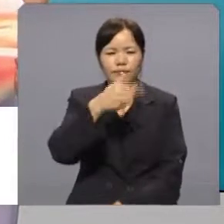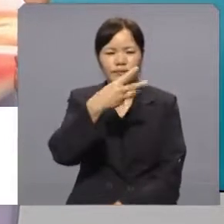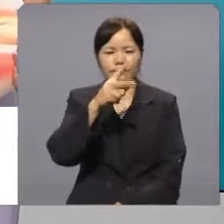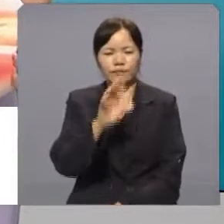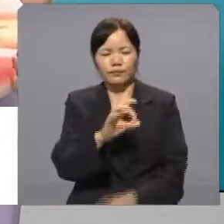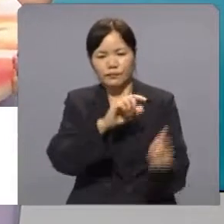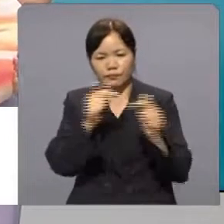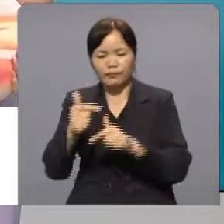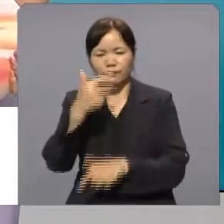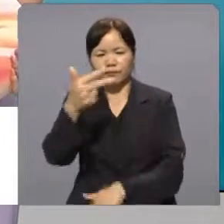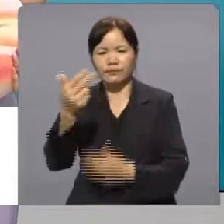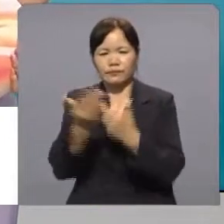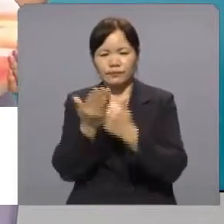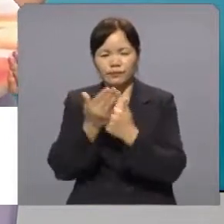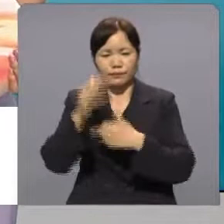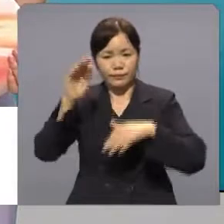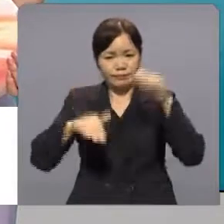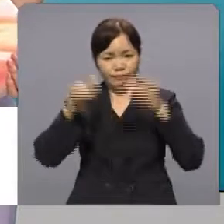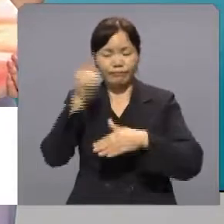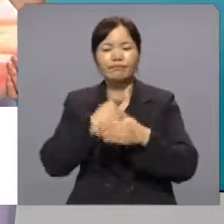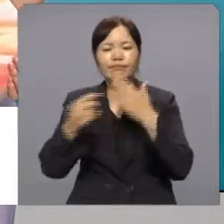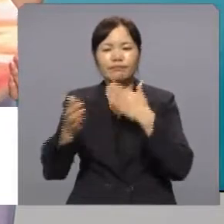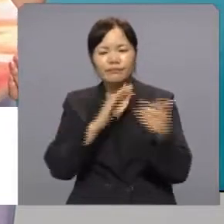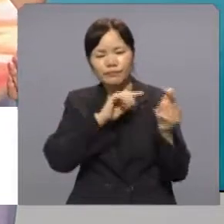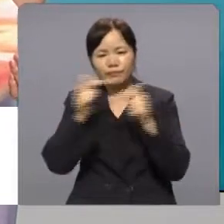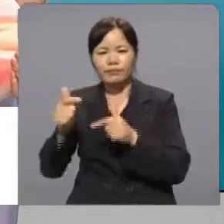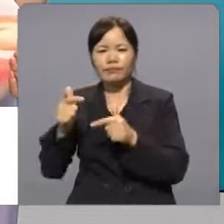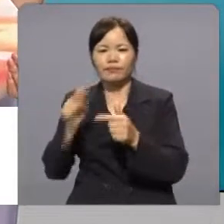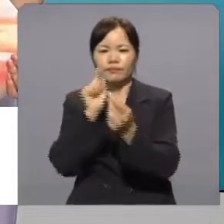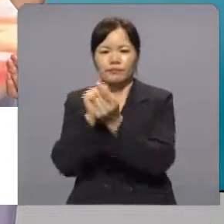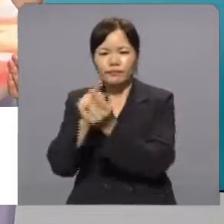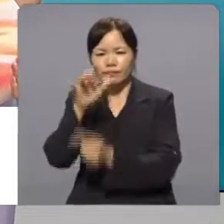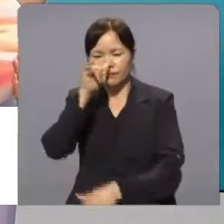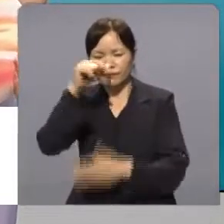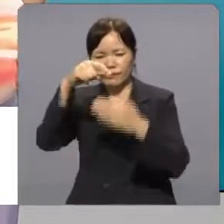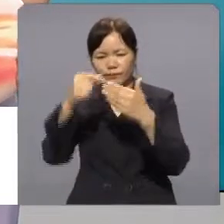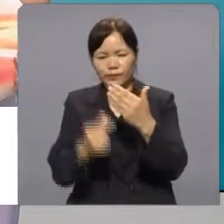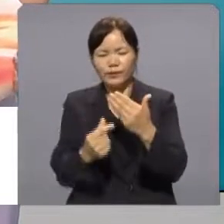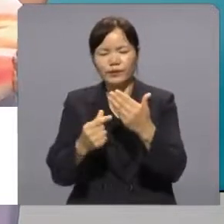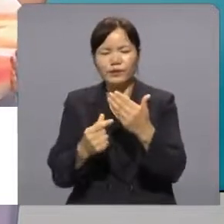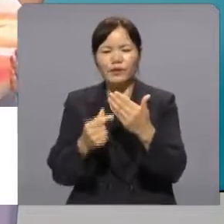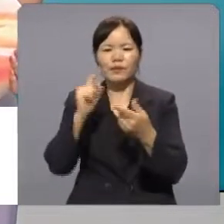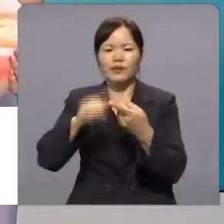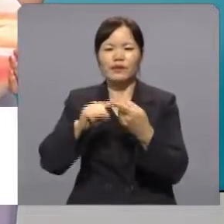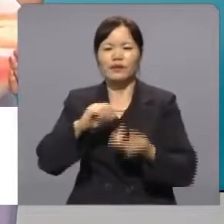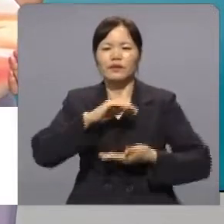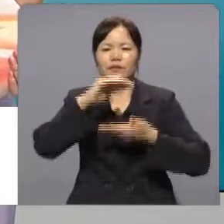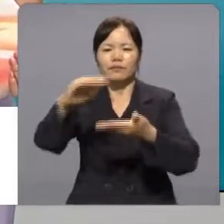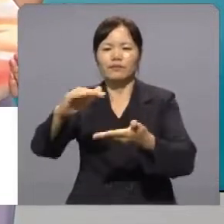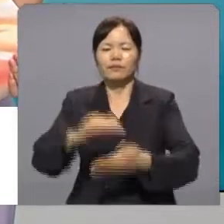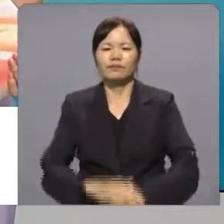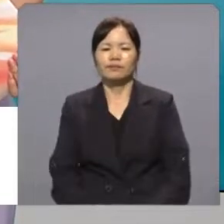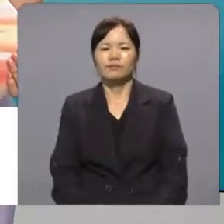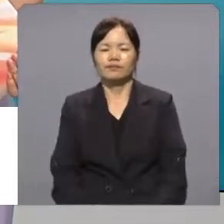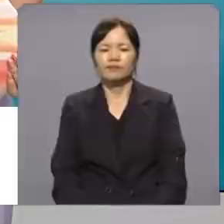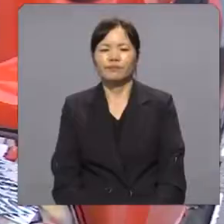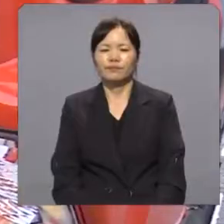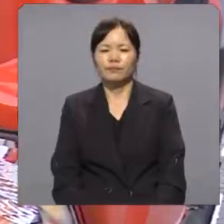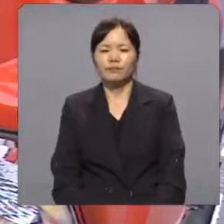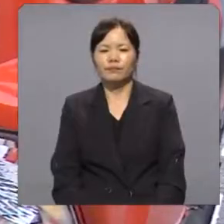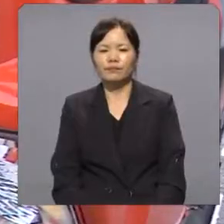등 7개 섬에서 차별화된 체험과 음식을 즐길 수 있는 프로그램, 유승열 기자가 소개합니다.